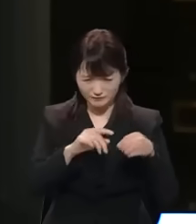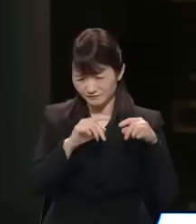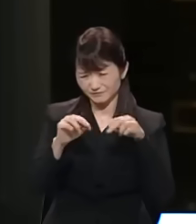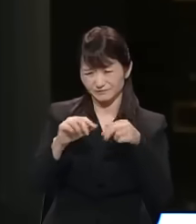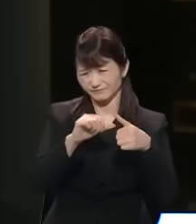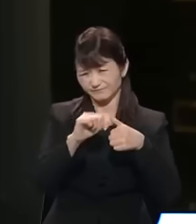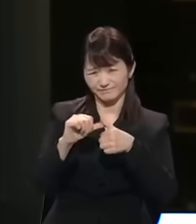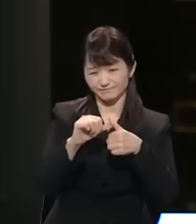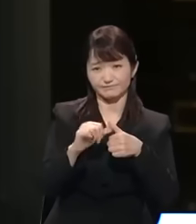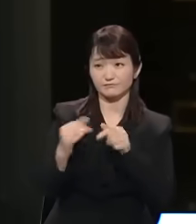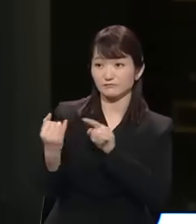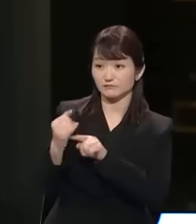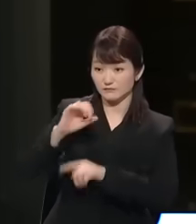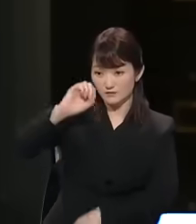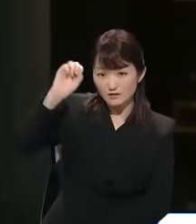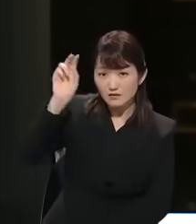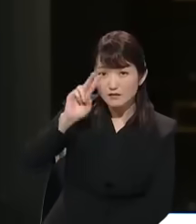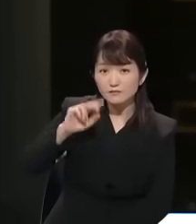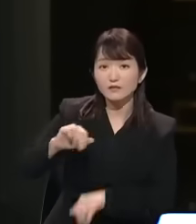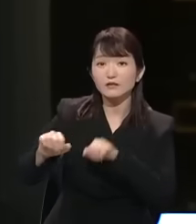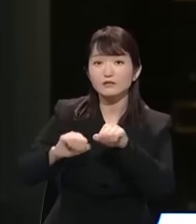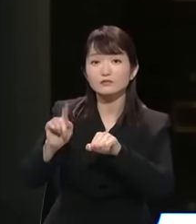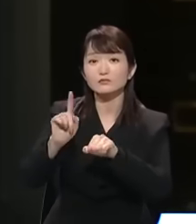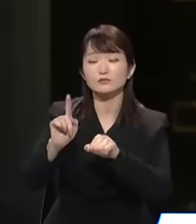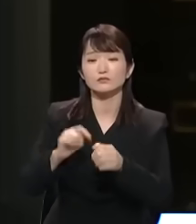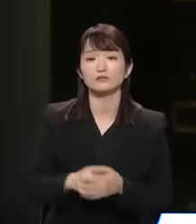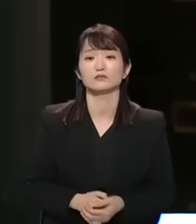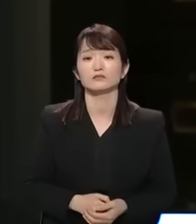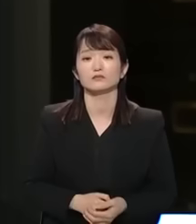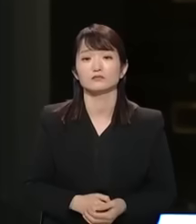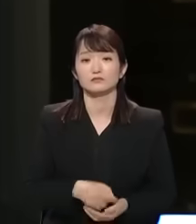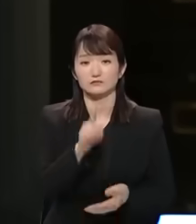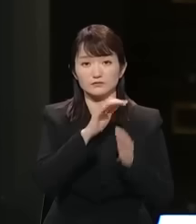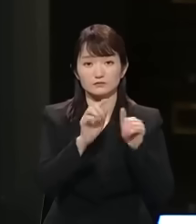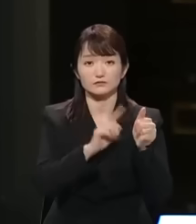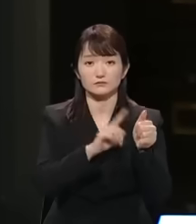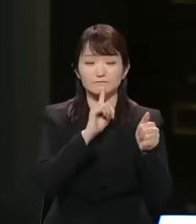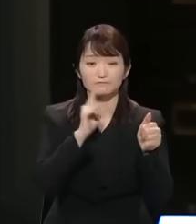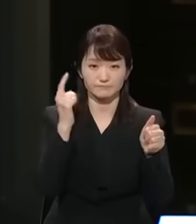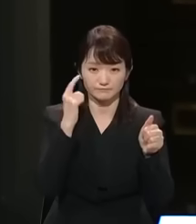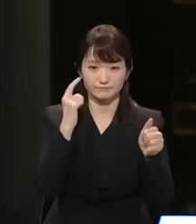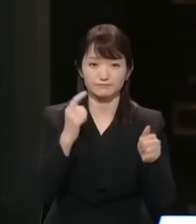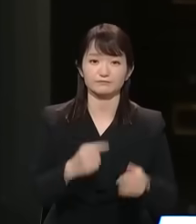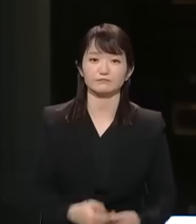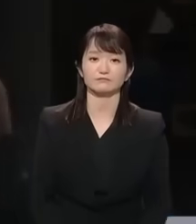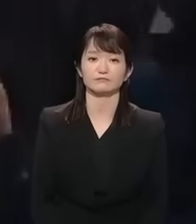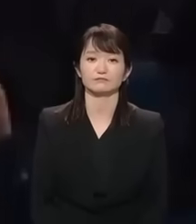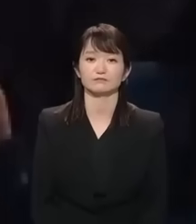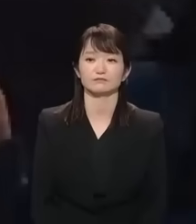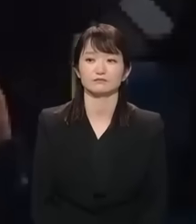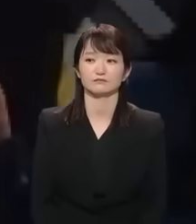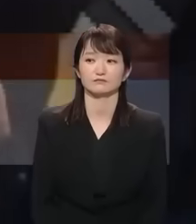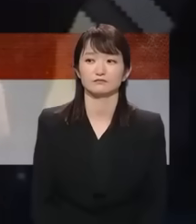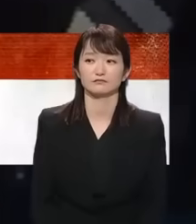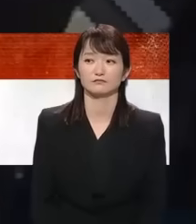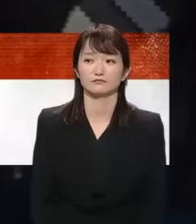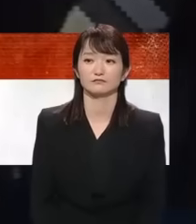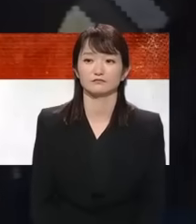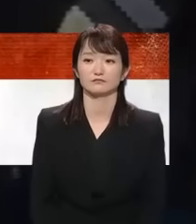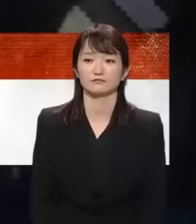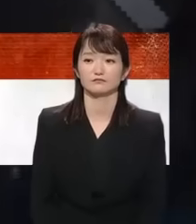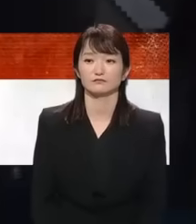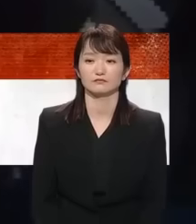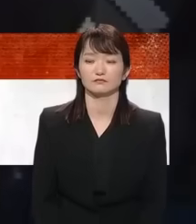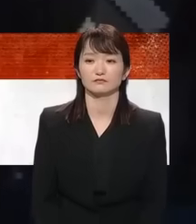그런데이 여성 승계 갑자기 돌발 행동을 했다는 겁니다 제보자 역무원 분 얘기 직접 들어보시죠 차니까